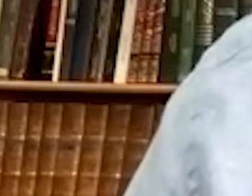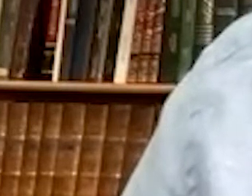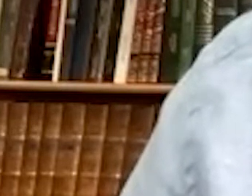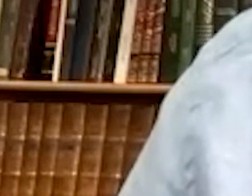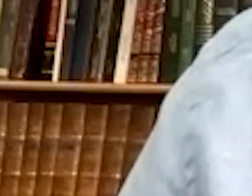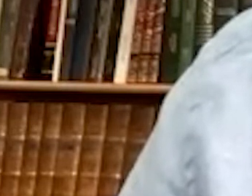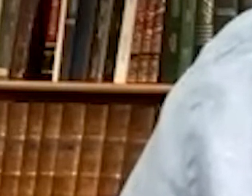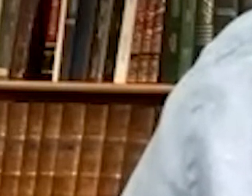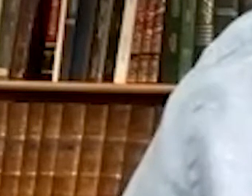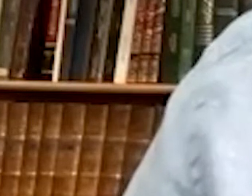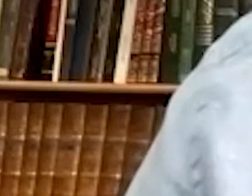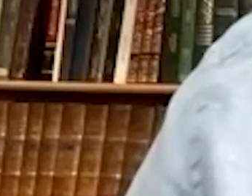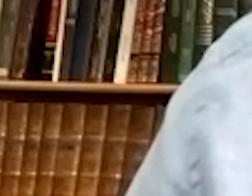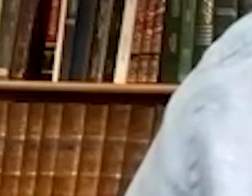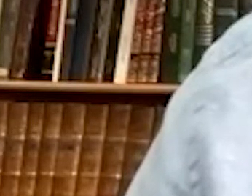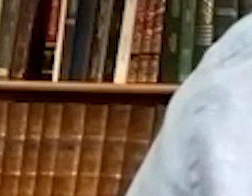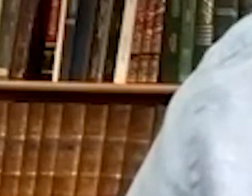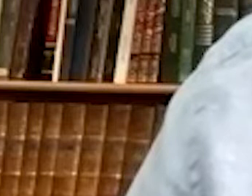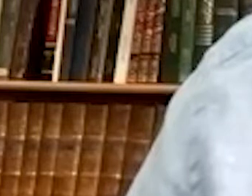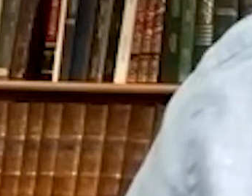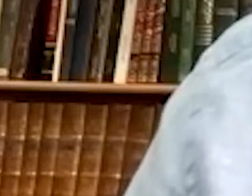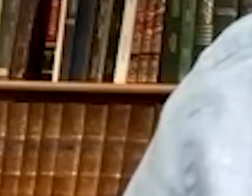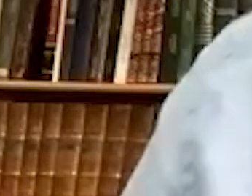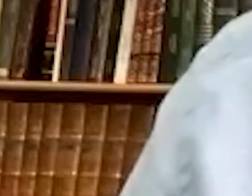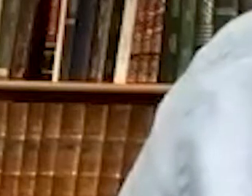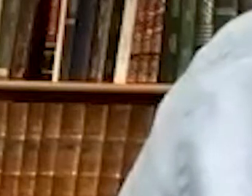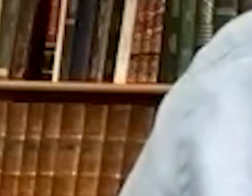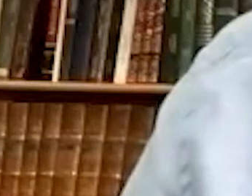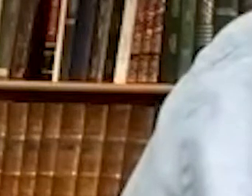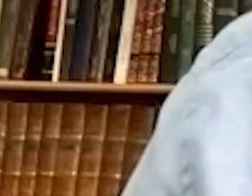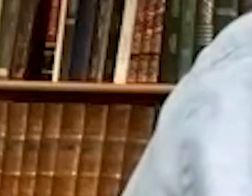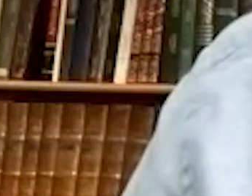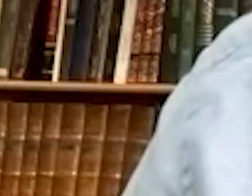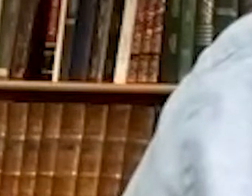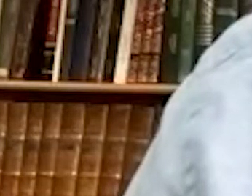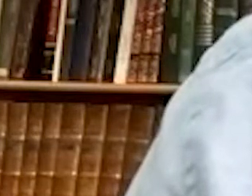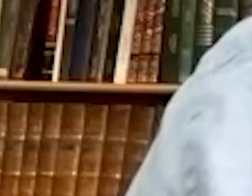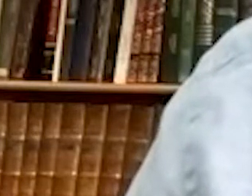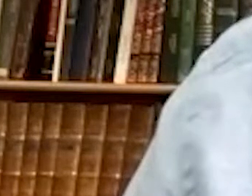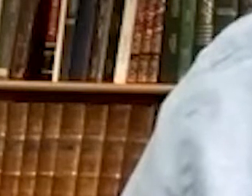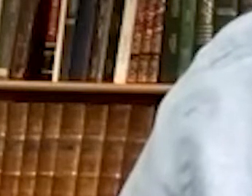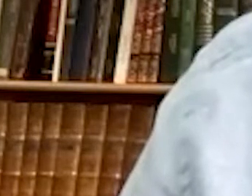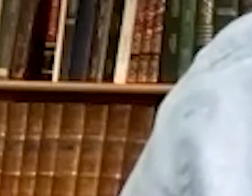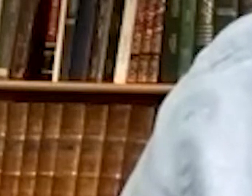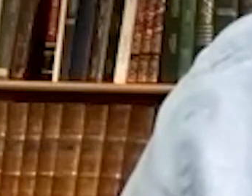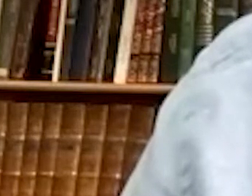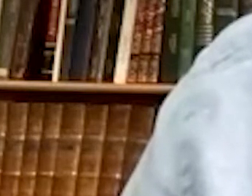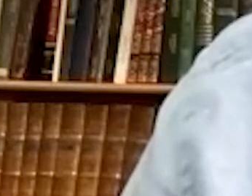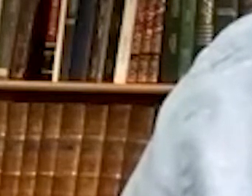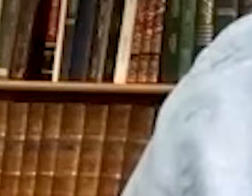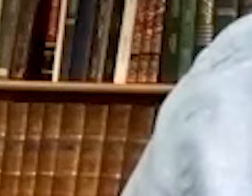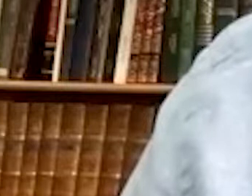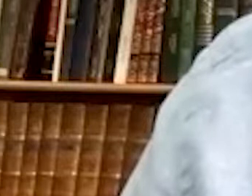العالمين الرحمن الرحيم مالك يوم الدين إياك نعبد وإياك نستعين اهدنا